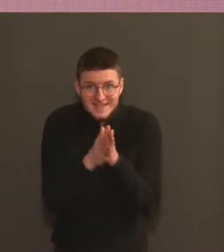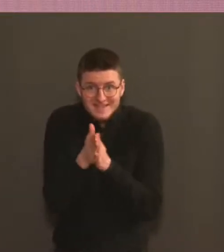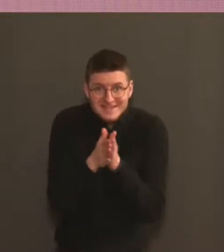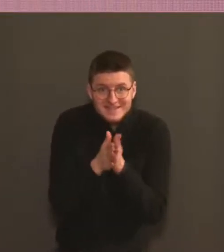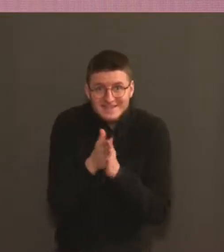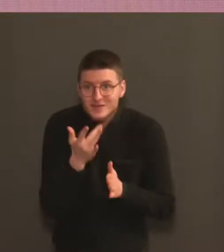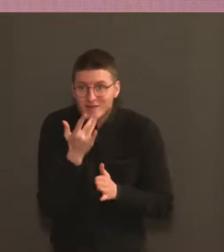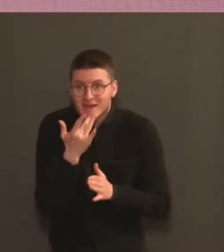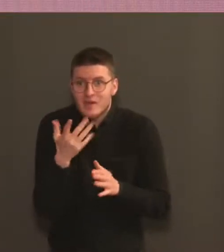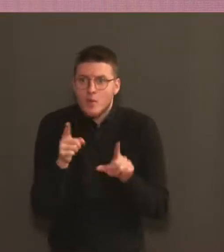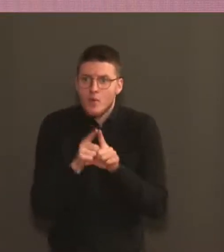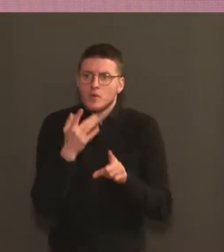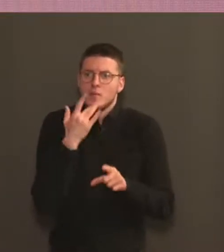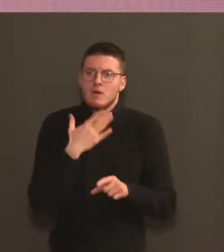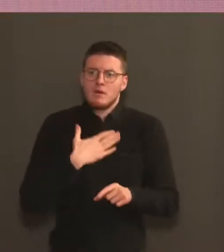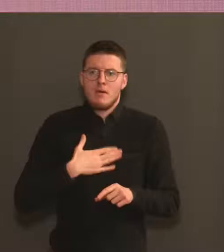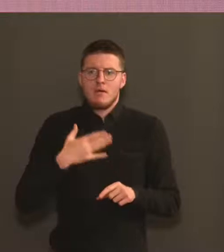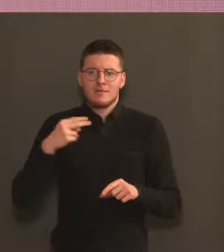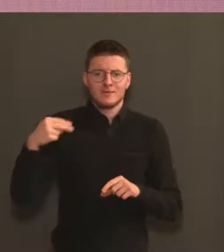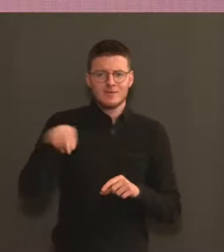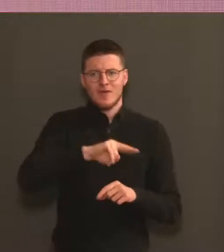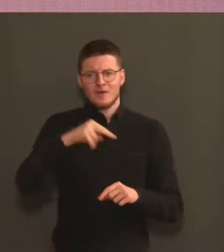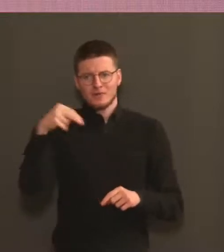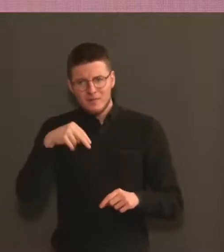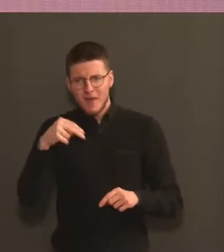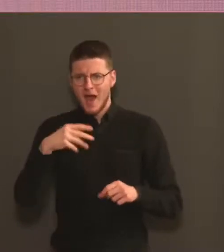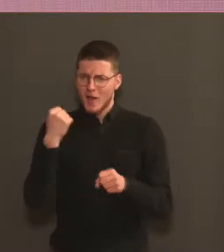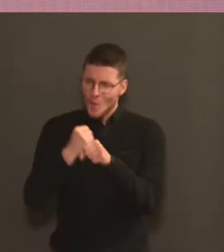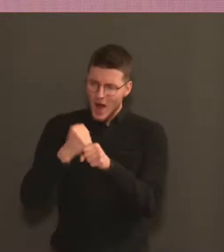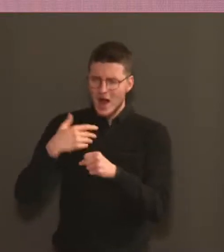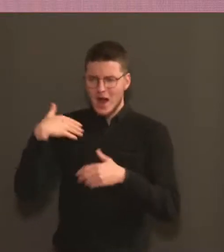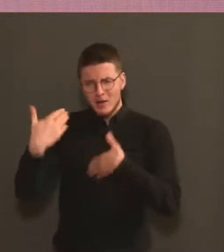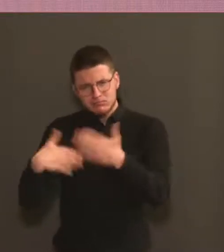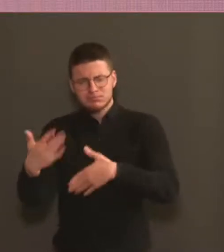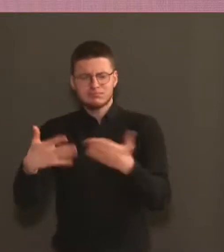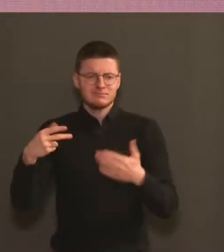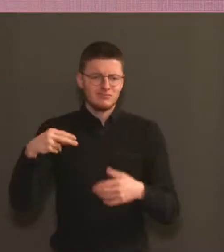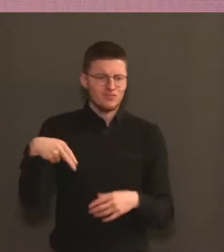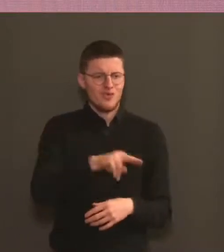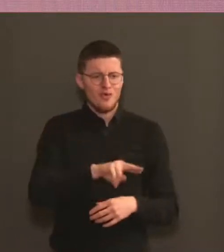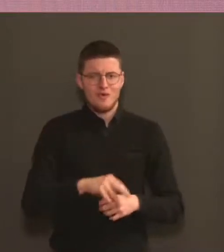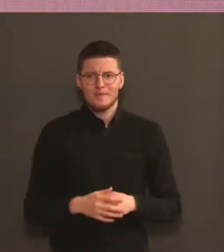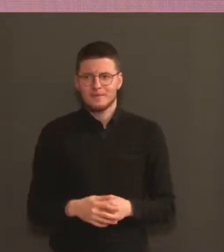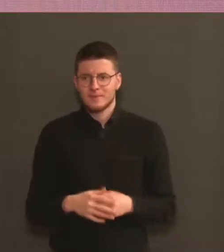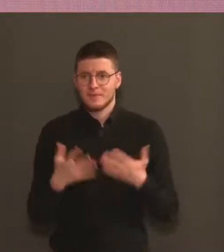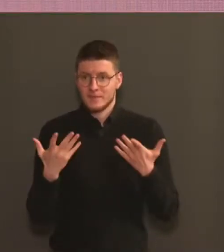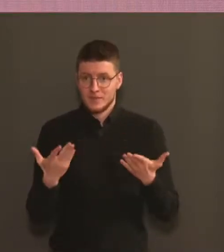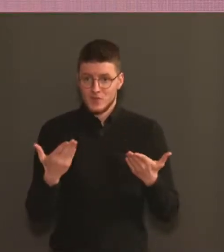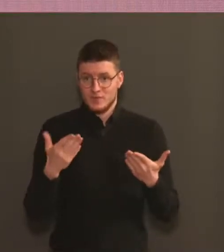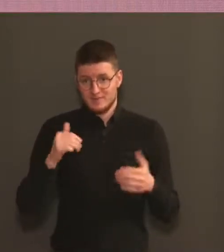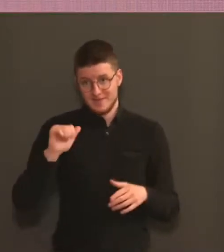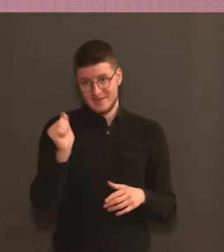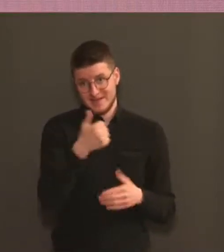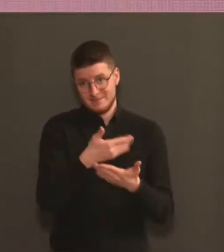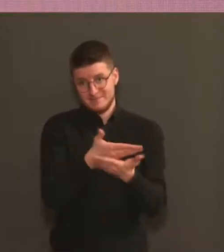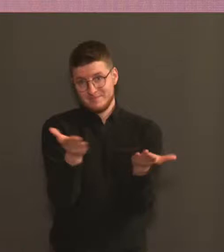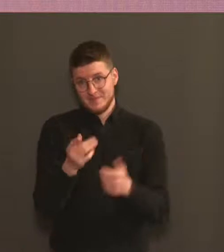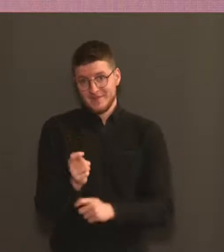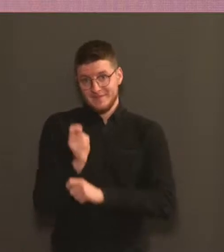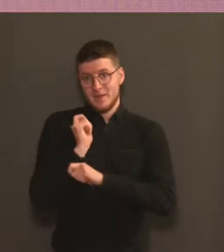weer normaal aan het werk gaan. Het is aan ieder van ons om ervoor te